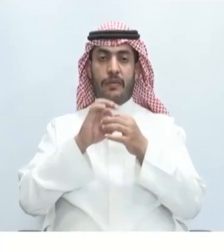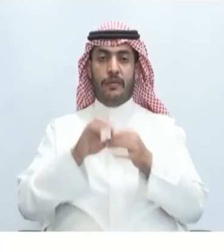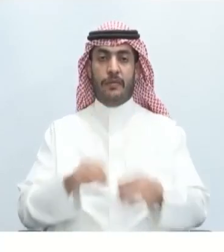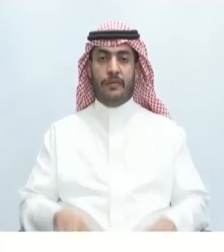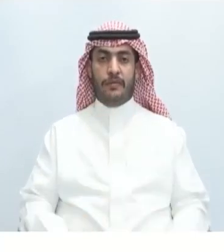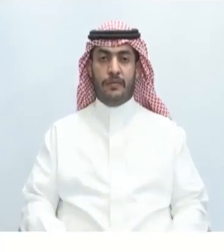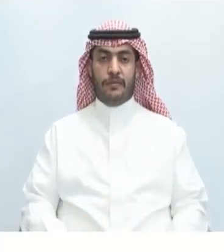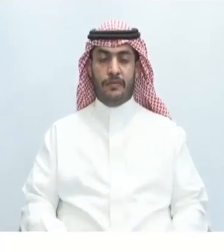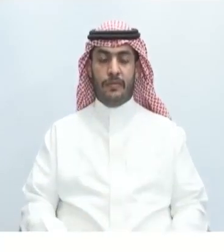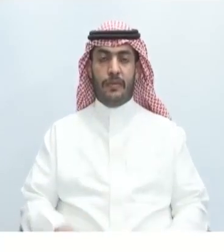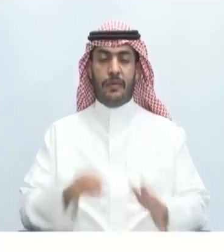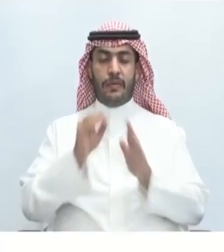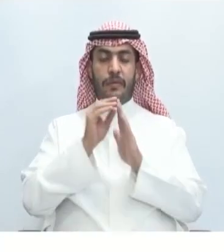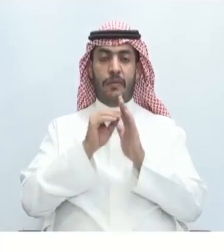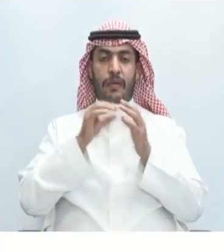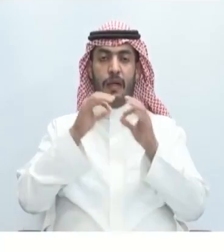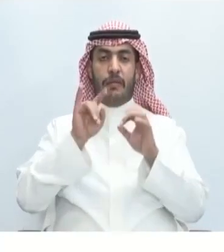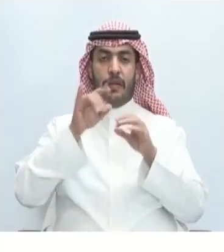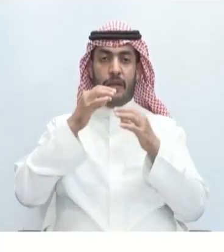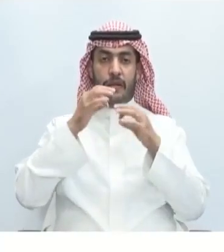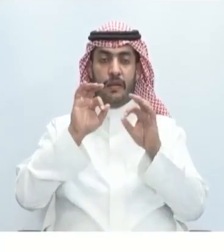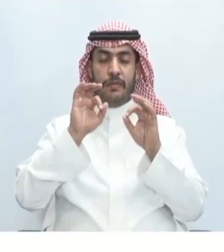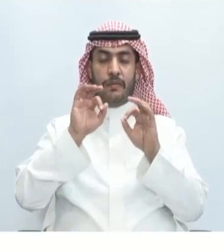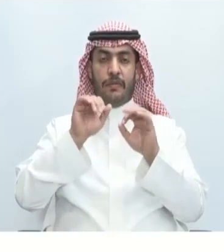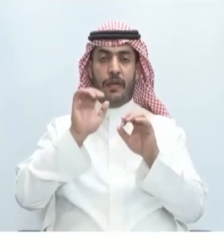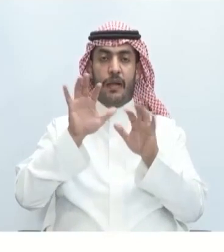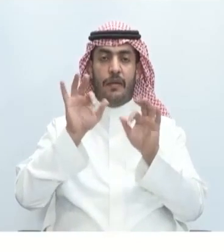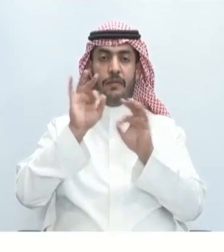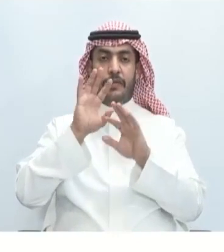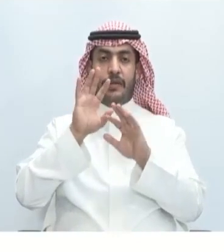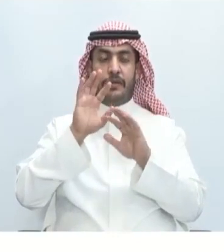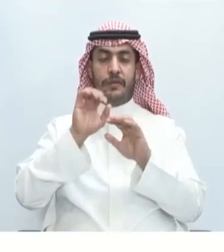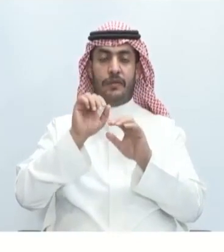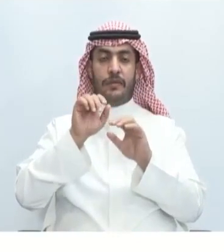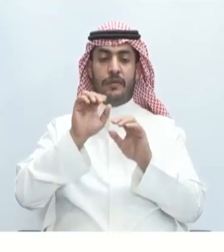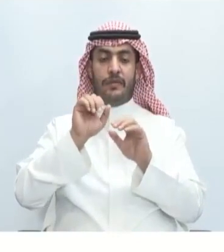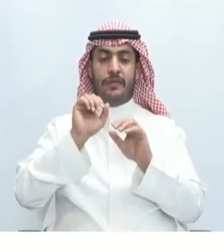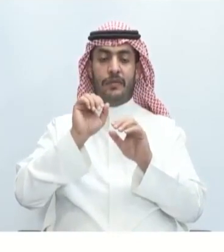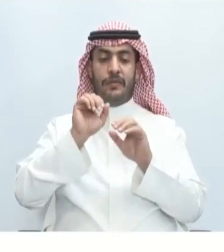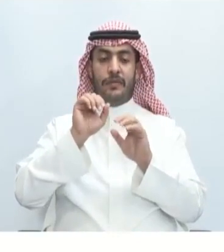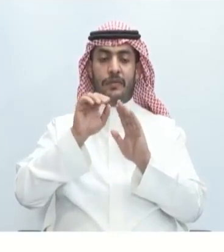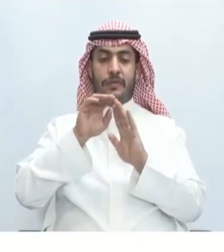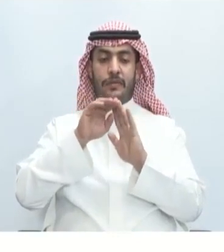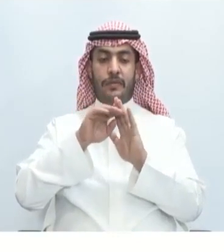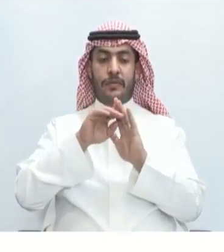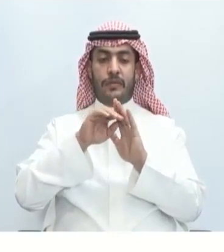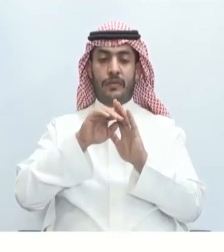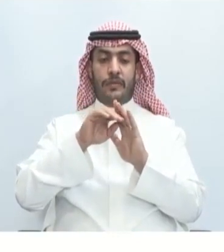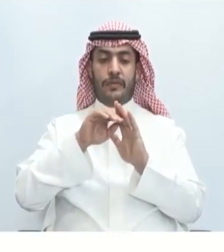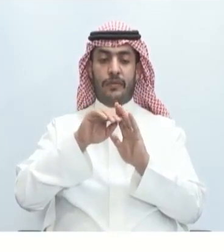الثوابت البيانات لكل طائره هي 15 للبولينج او البوينج